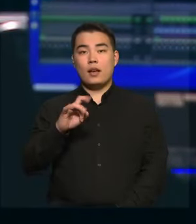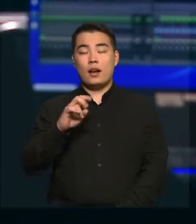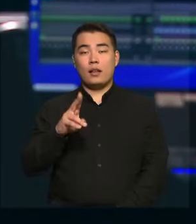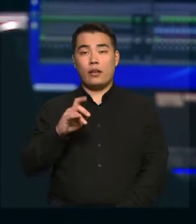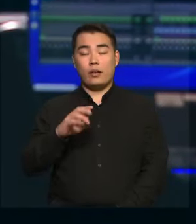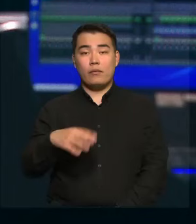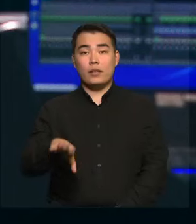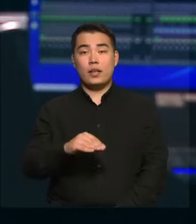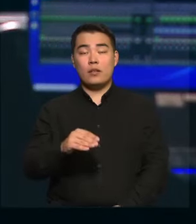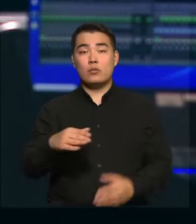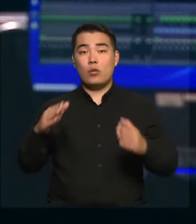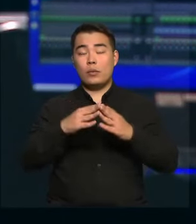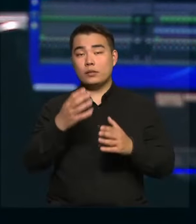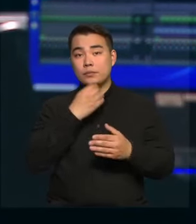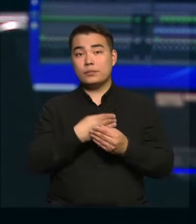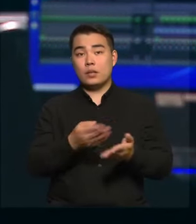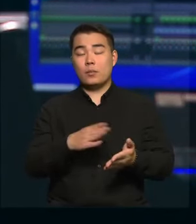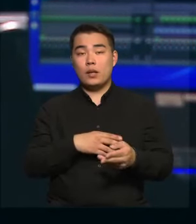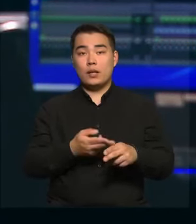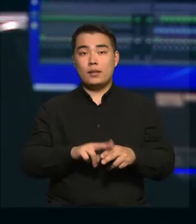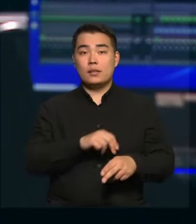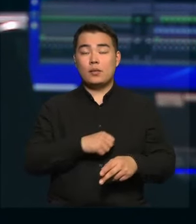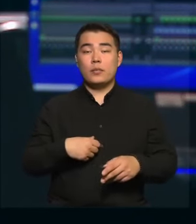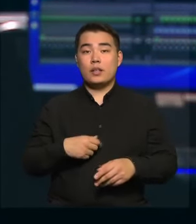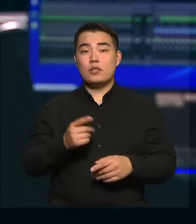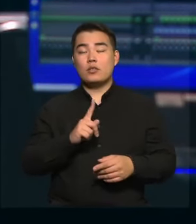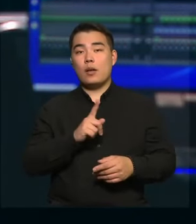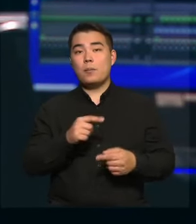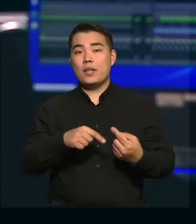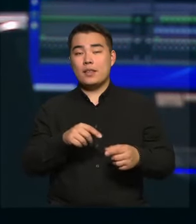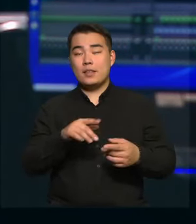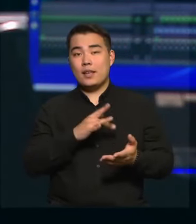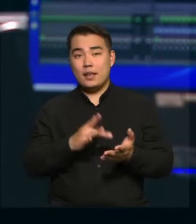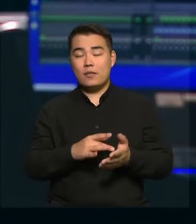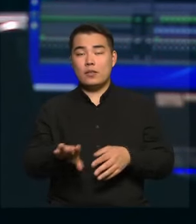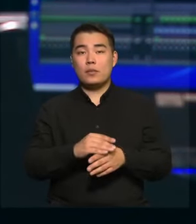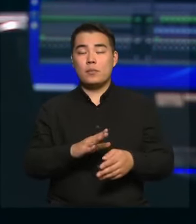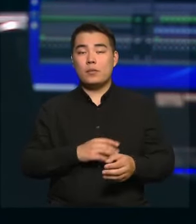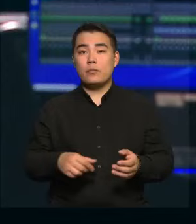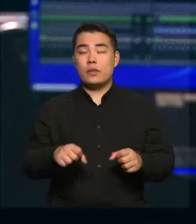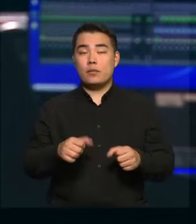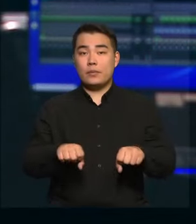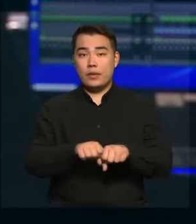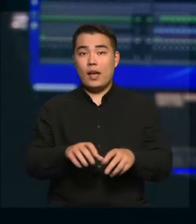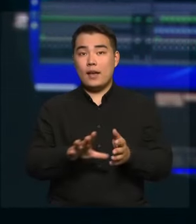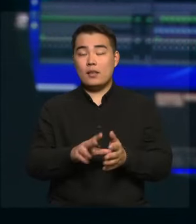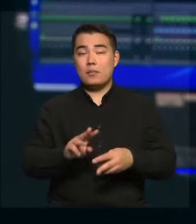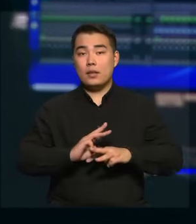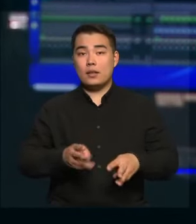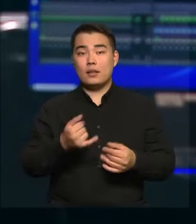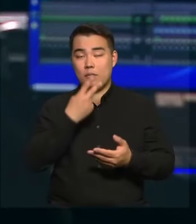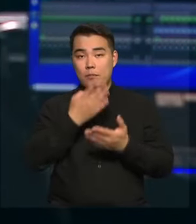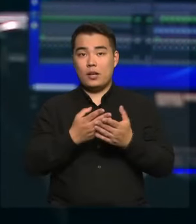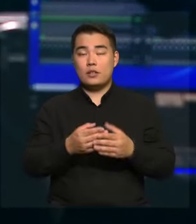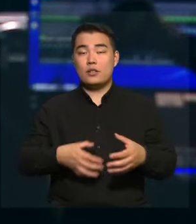Сарандағы барлық үйге жылу берілді. Әлеуметтік нысандар мен өндіріс орындары да қосылды. Аймаққа барған энергетика министрі жедел